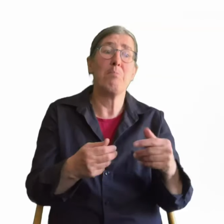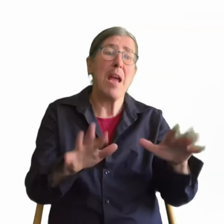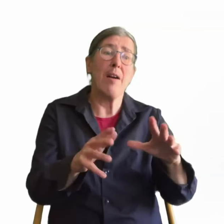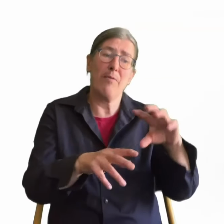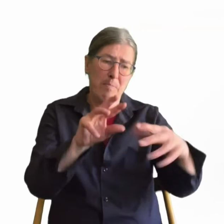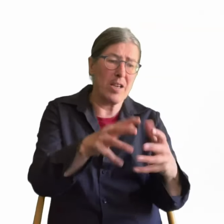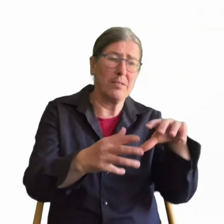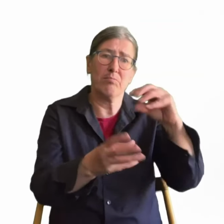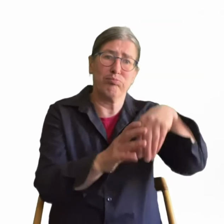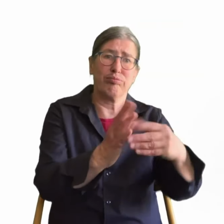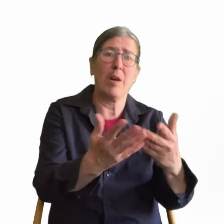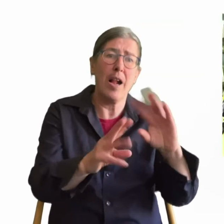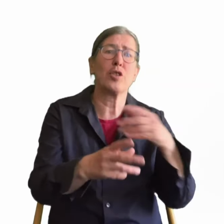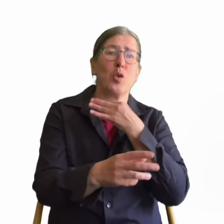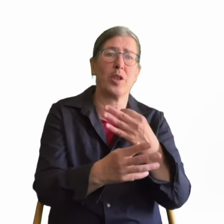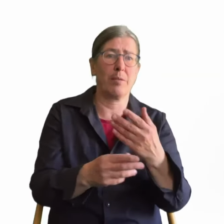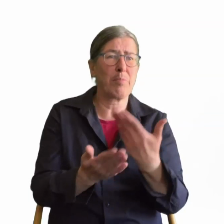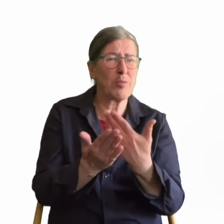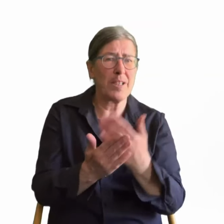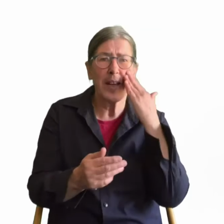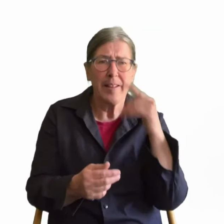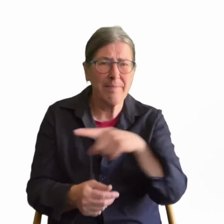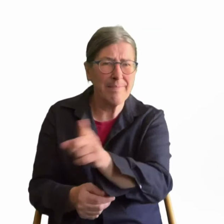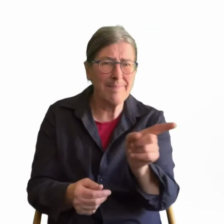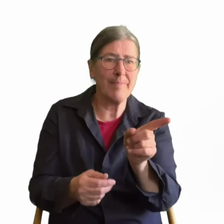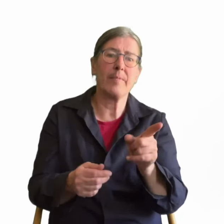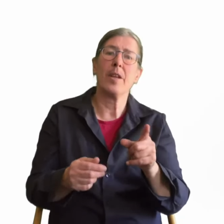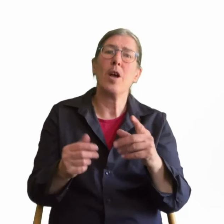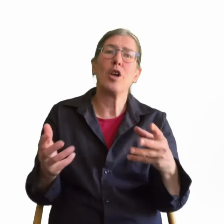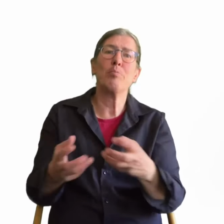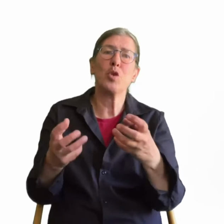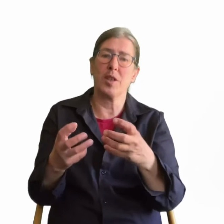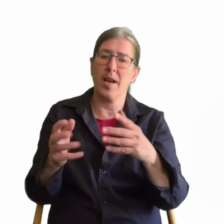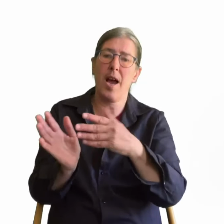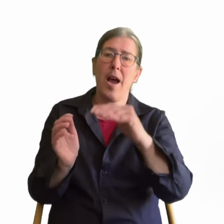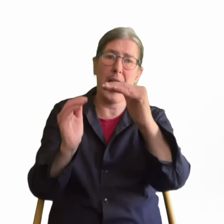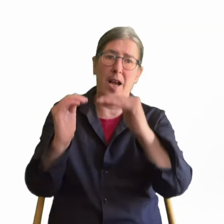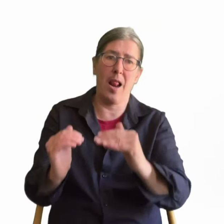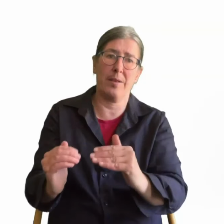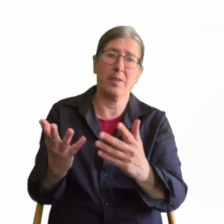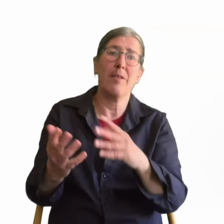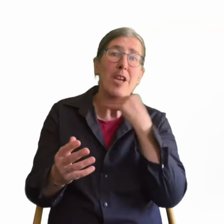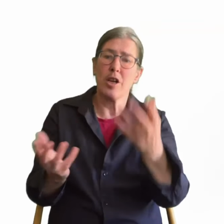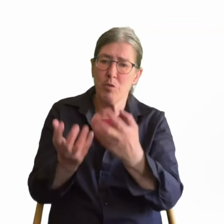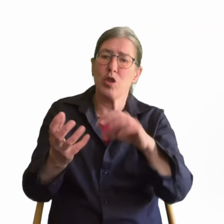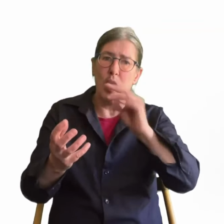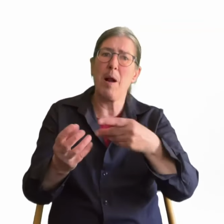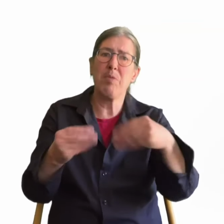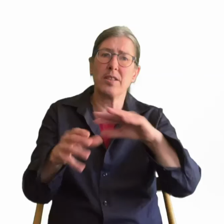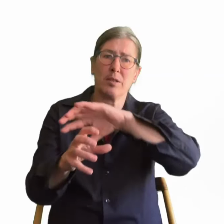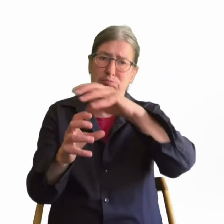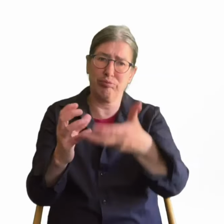mehr verpackt als nötig. Zum Beispiel, das kennt ihr, in den Gemüseregalen, viele Gemüse werden einfach nochmal